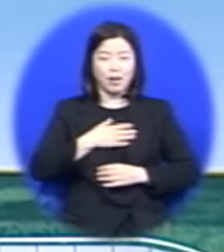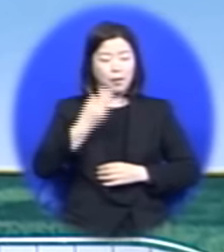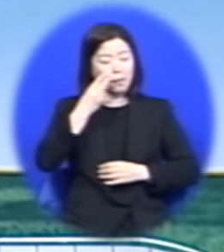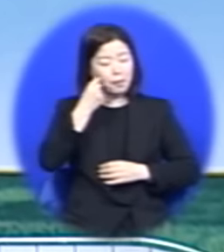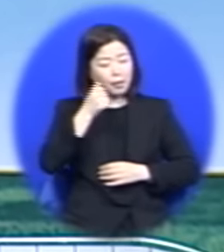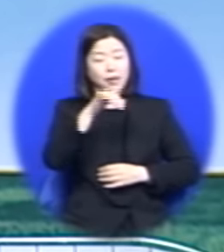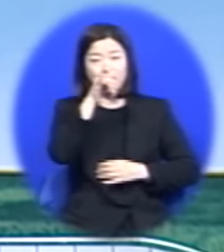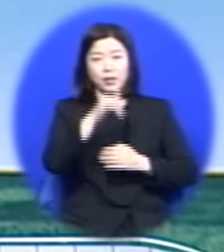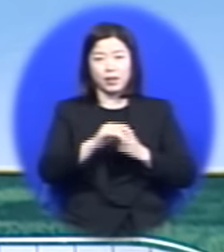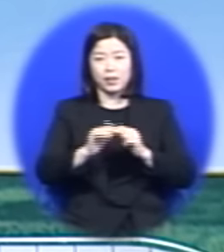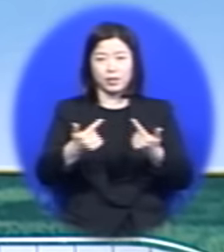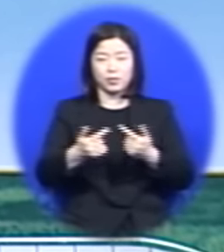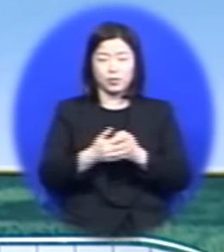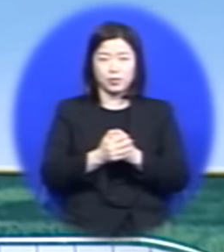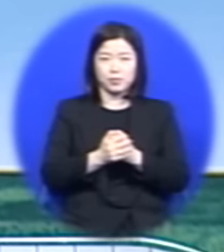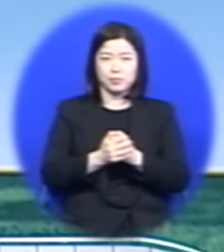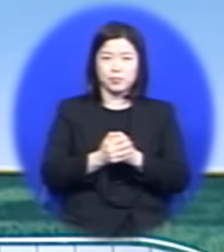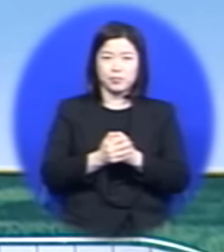낯설더라니까요.